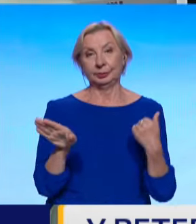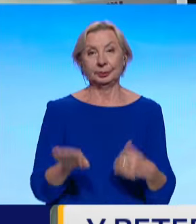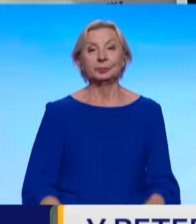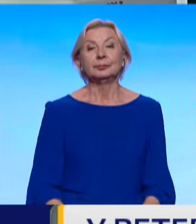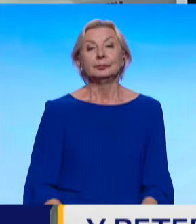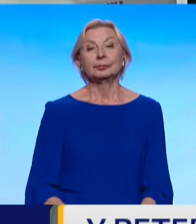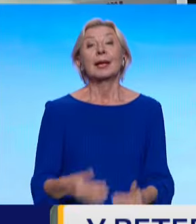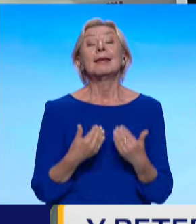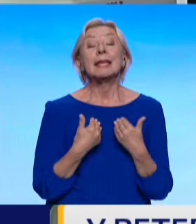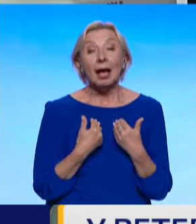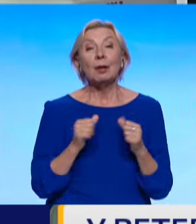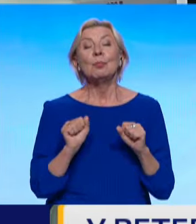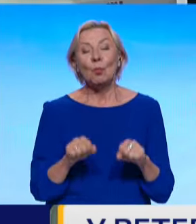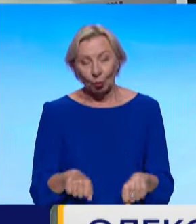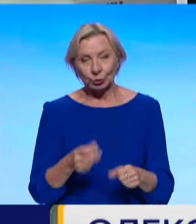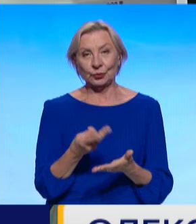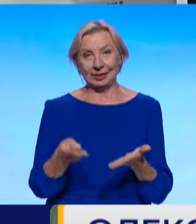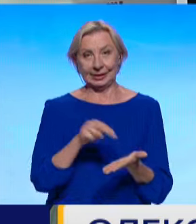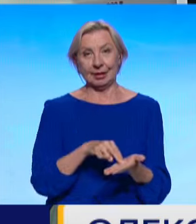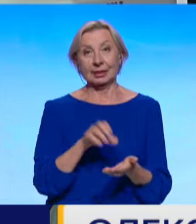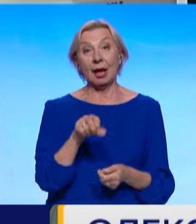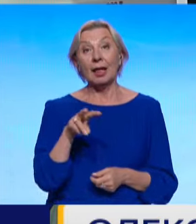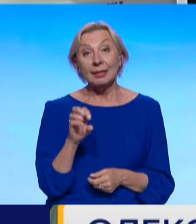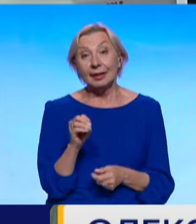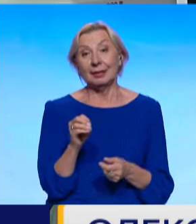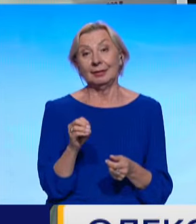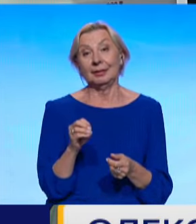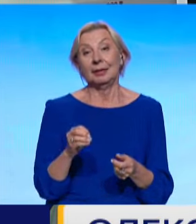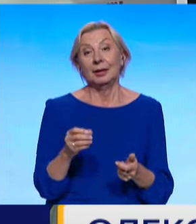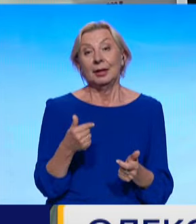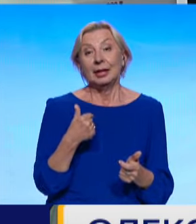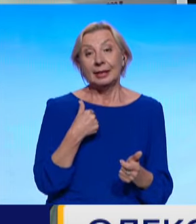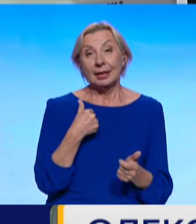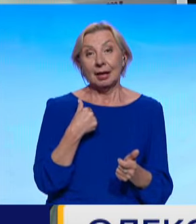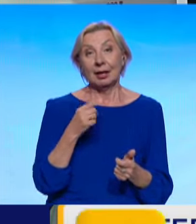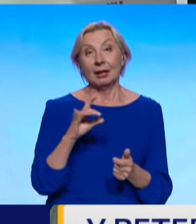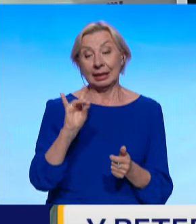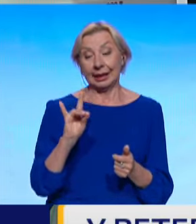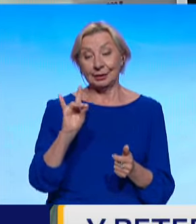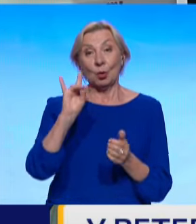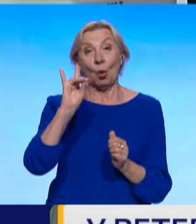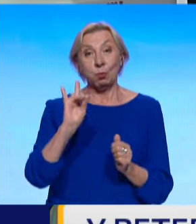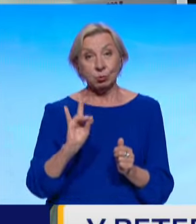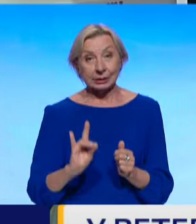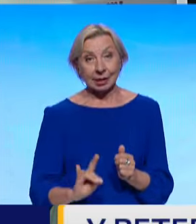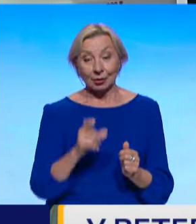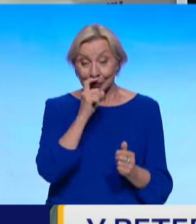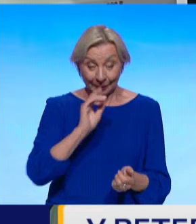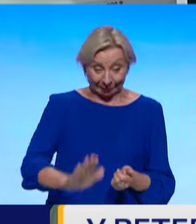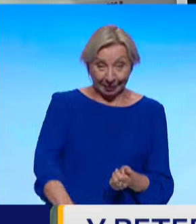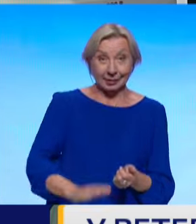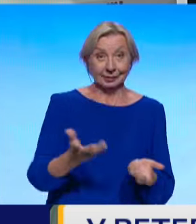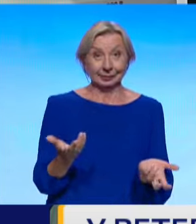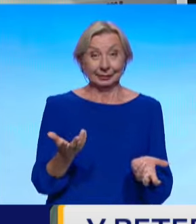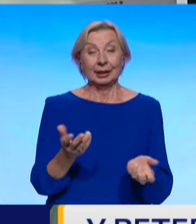Я можу встати, але свою роботу я зробити не зможу. Я зазвичай опускаю крісло, я під'їжджаю, я встаю, коли собака